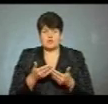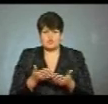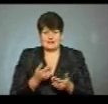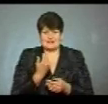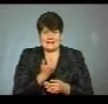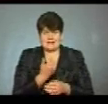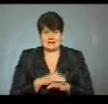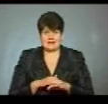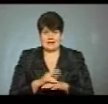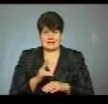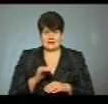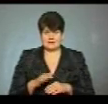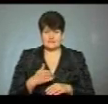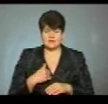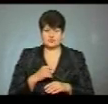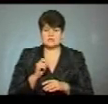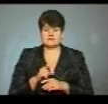їхніх ринків.